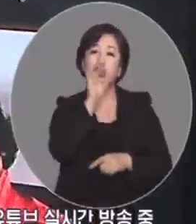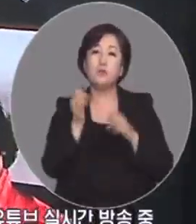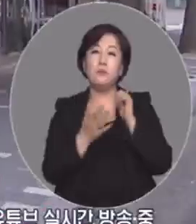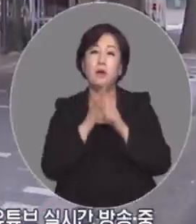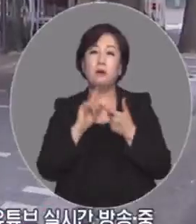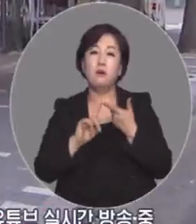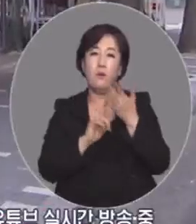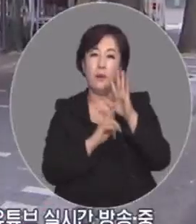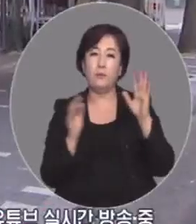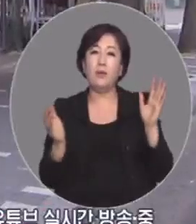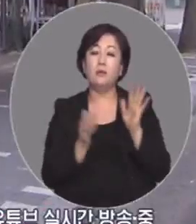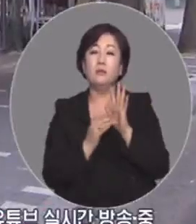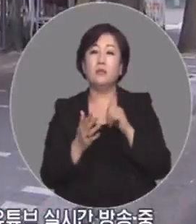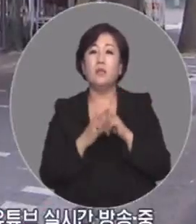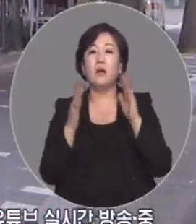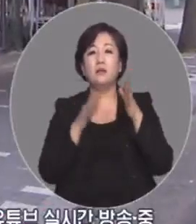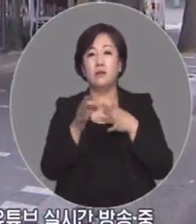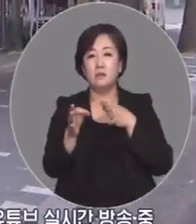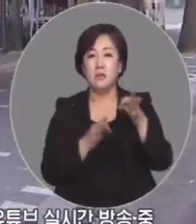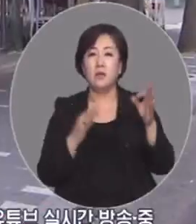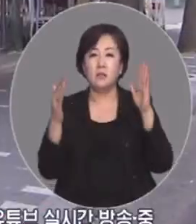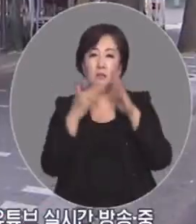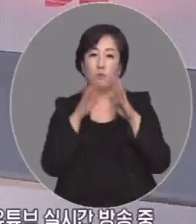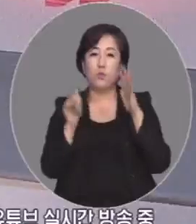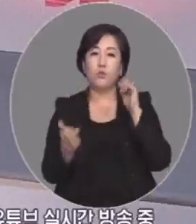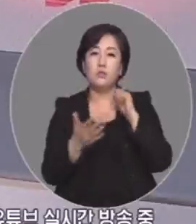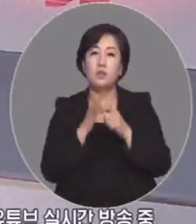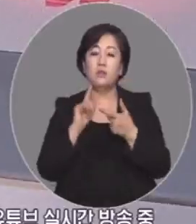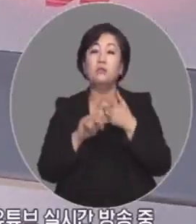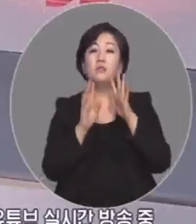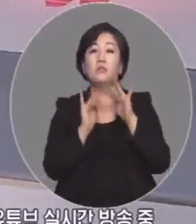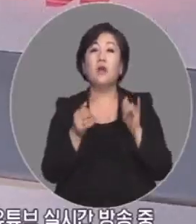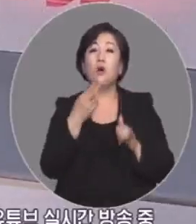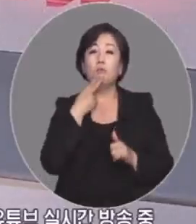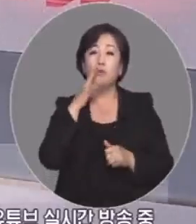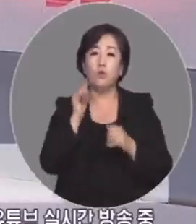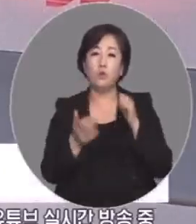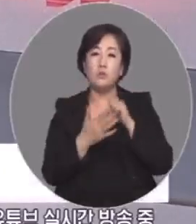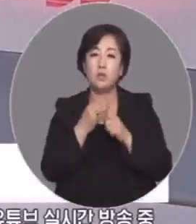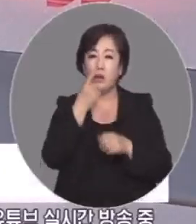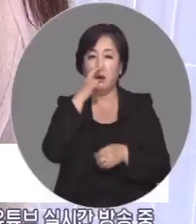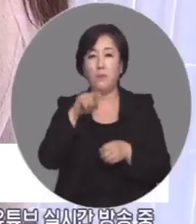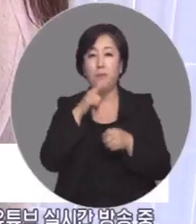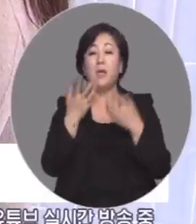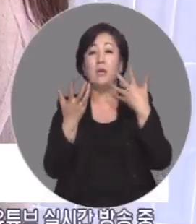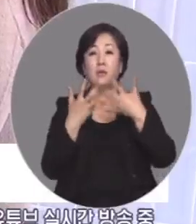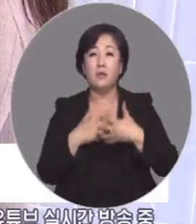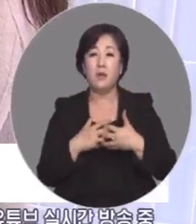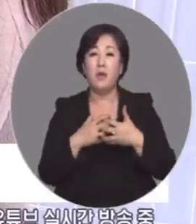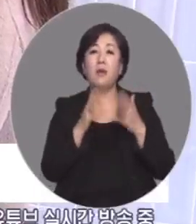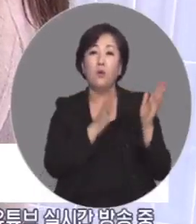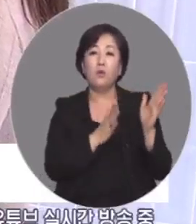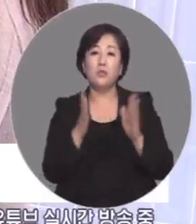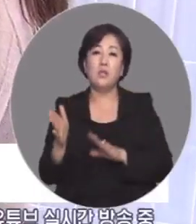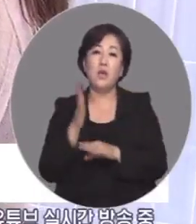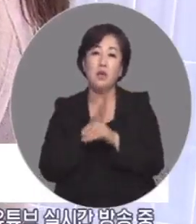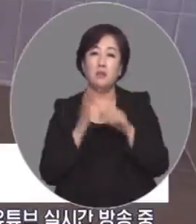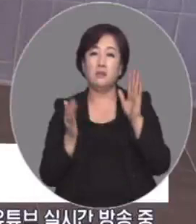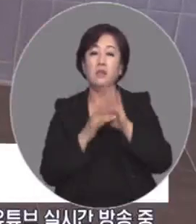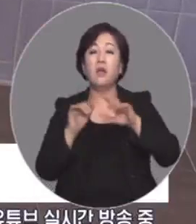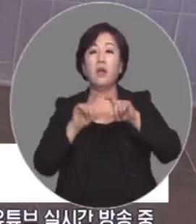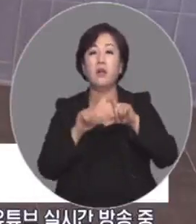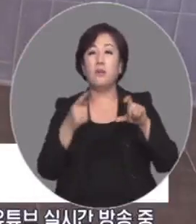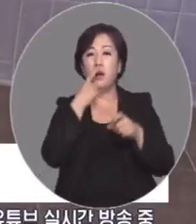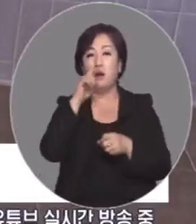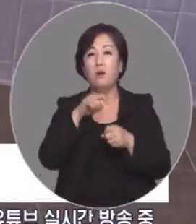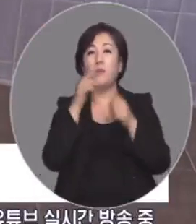보냅니다. 가게에는 무인화 바람이 불었습니다. 커피 기계가 나란히 있는 이곳. 일반 카페와 다를 바